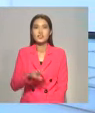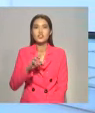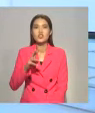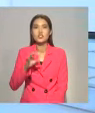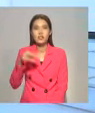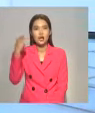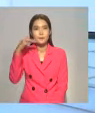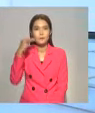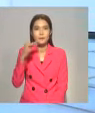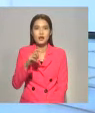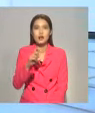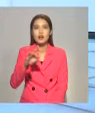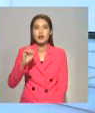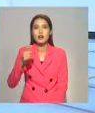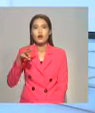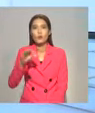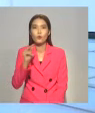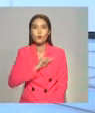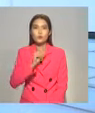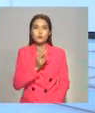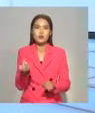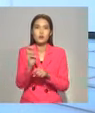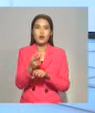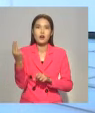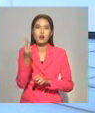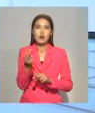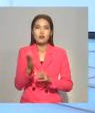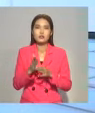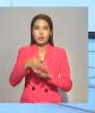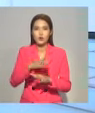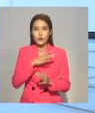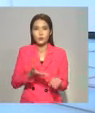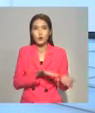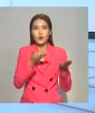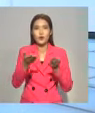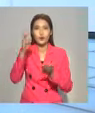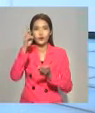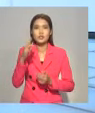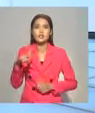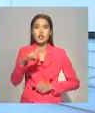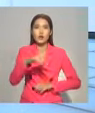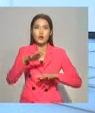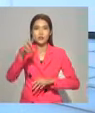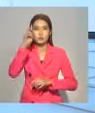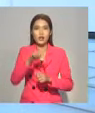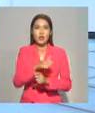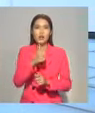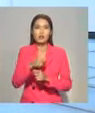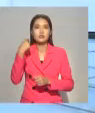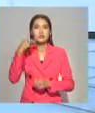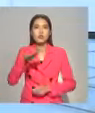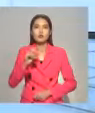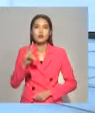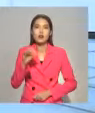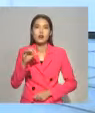Тәжікстан президенті Эмомали Рахмон жұмыс сапарымен Астанаға келді. Құрметті қонақты елорда әуежайынан мемлекет басшысы Қасым Жомарт Тоқаев